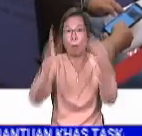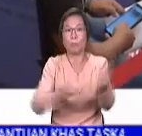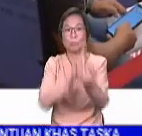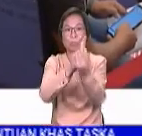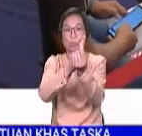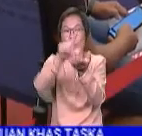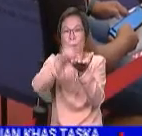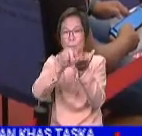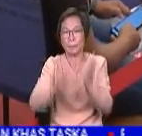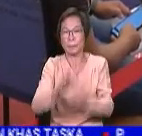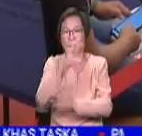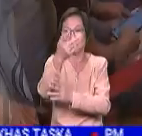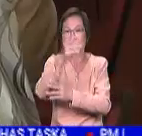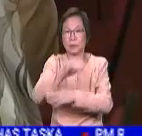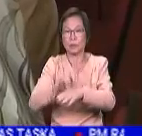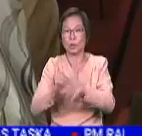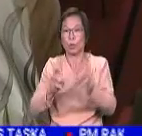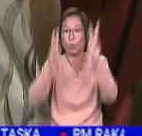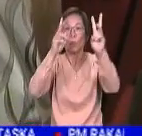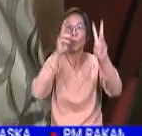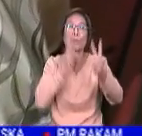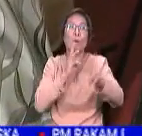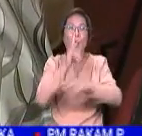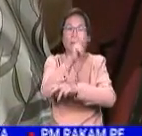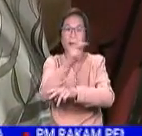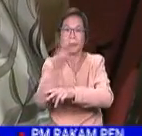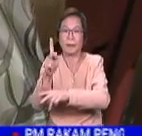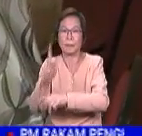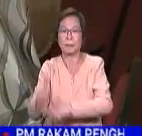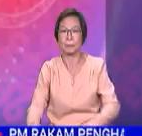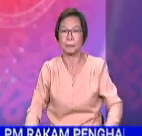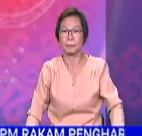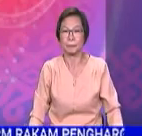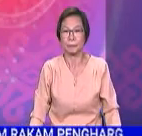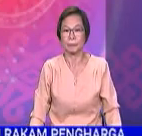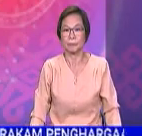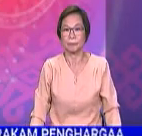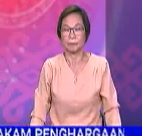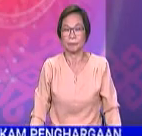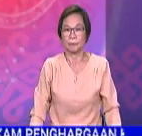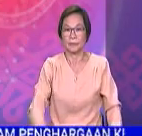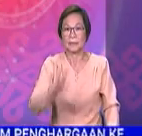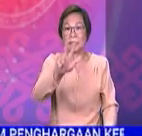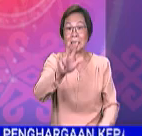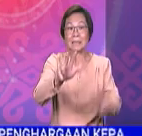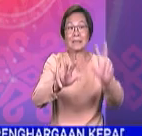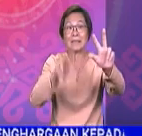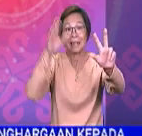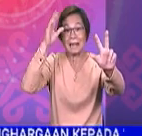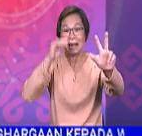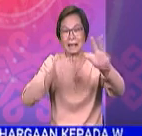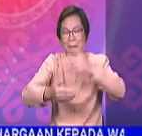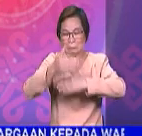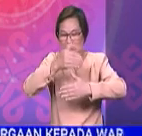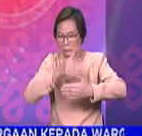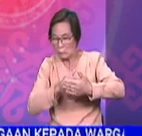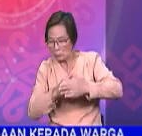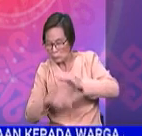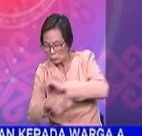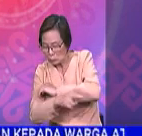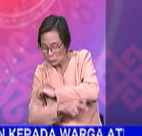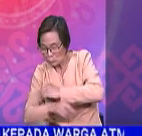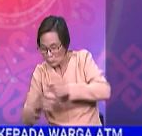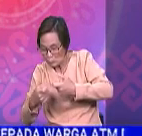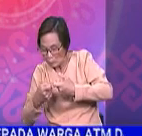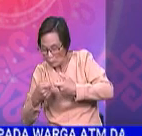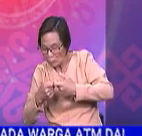ditemui pemberitaan DM di Wisma Wanita Kota Kinabalu MP3 lelaki dalam cash curi bekalan elektrik